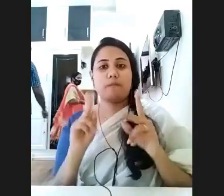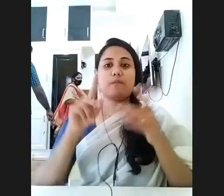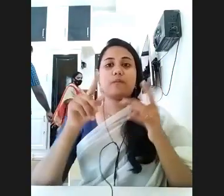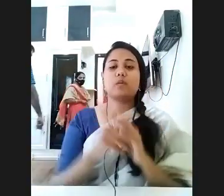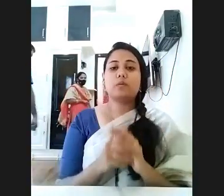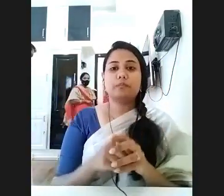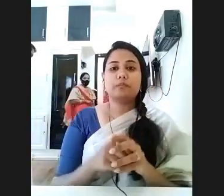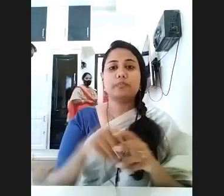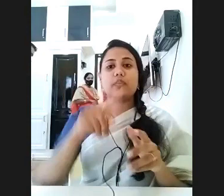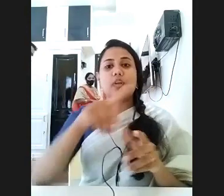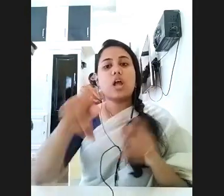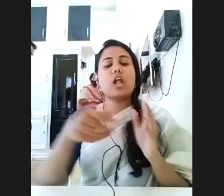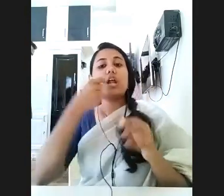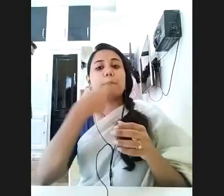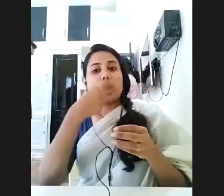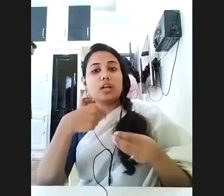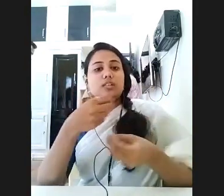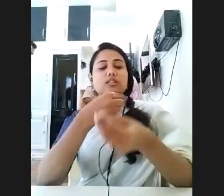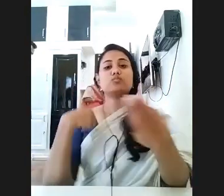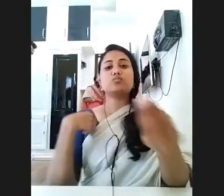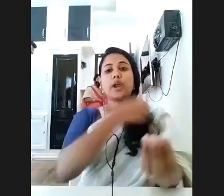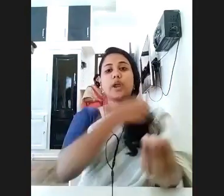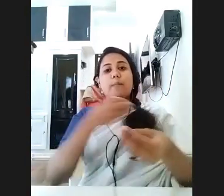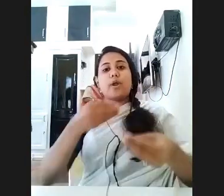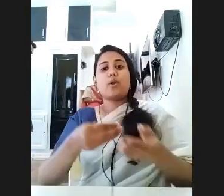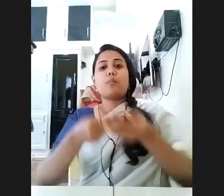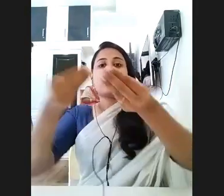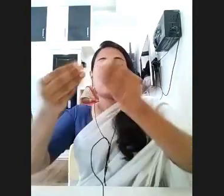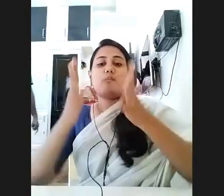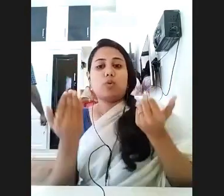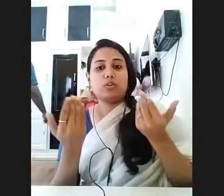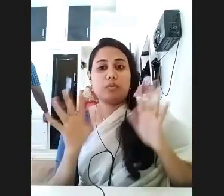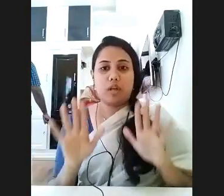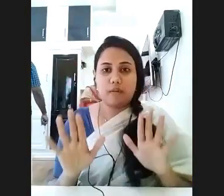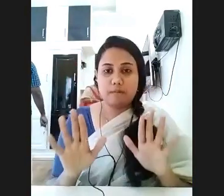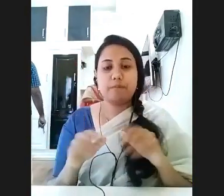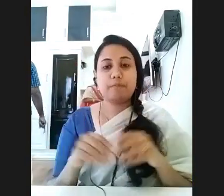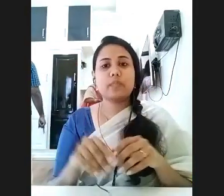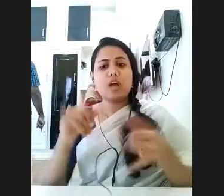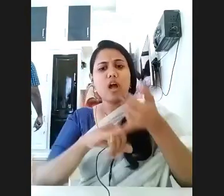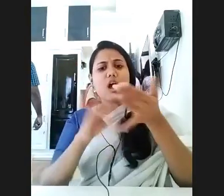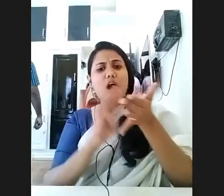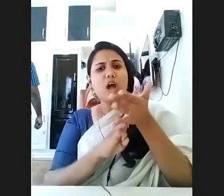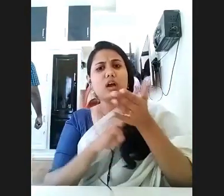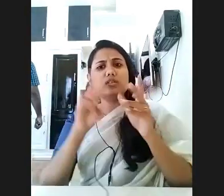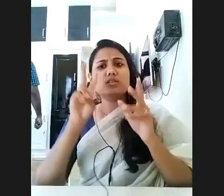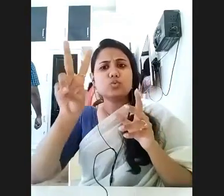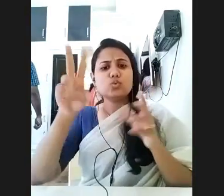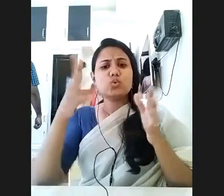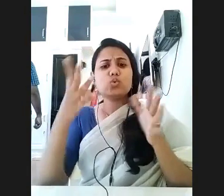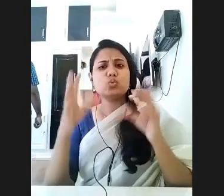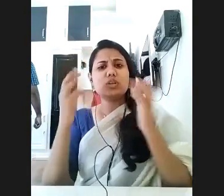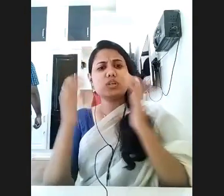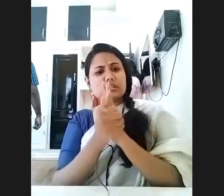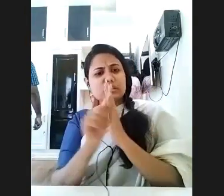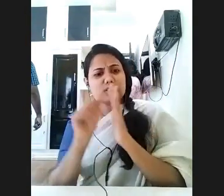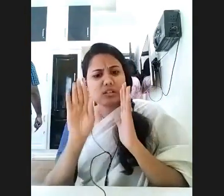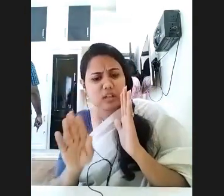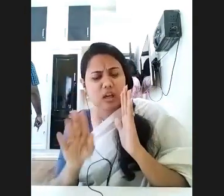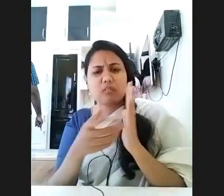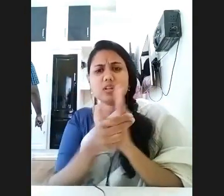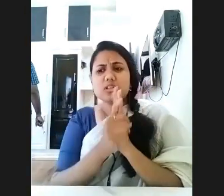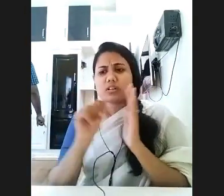കൊടുക്കാൻ പറ്റുള്ളൂ. സെക്കൻഡ് തിങ്, SMN2ൻ്റെ കോപ്പി നമ്പർ അറിയുന്നത് ആ കുട്ടിയുടെ കഴിവുകളും കാര്യങ്ങളും എത്രത്തോളം ഉണ്ടാവും എന്ന് അറിയാൻ